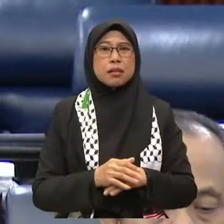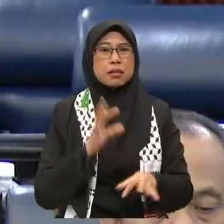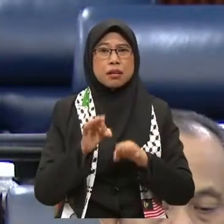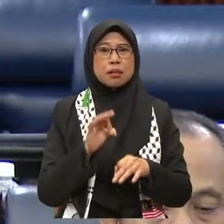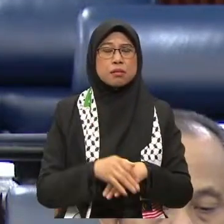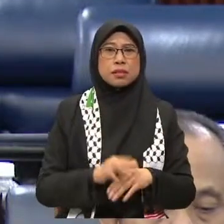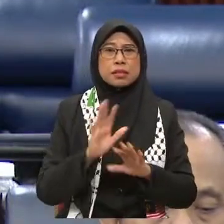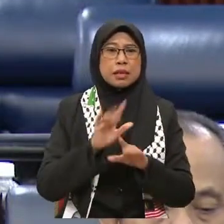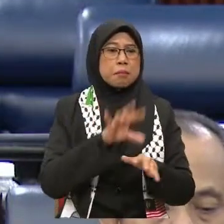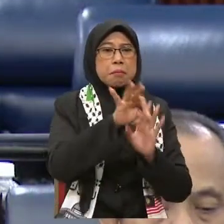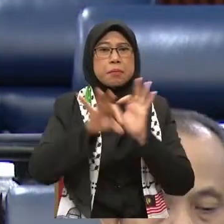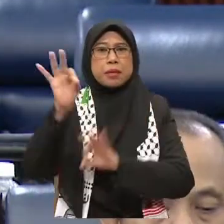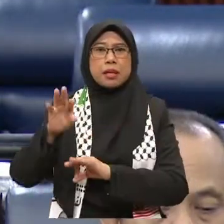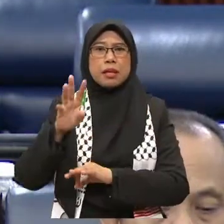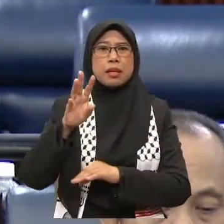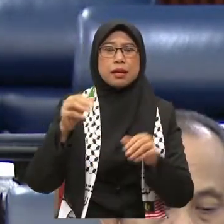standardik